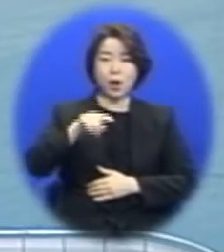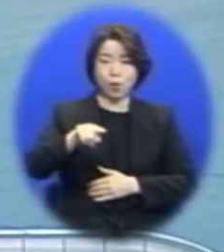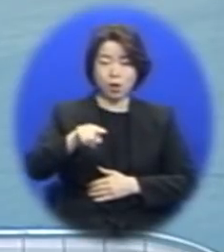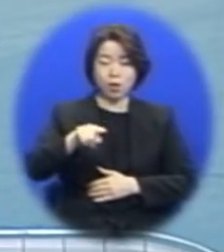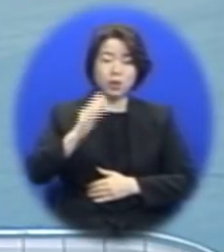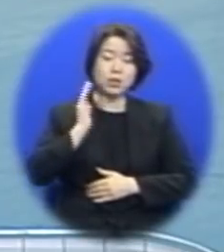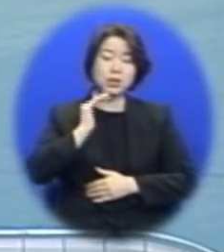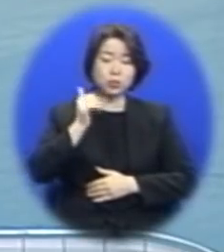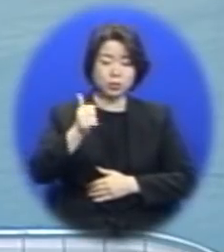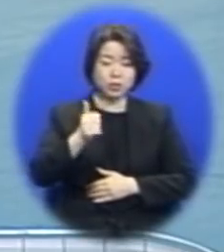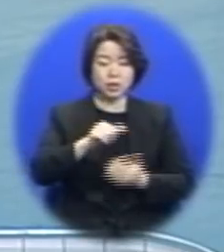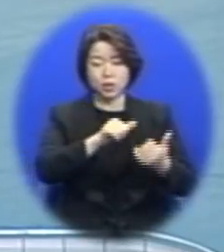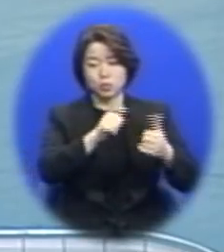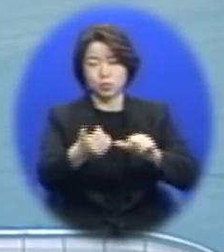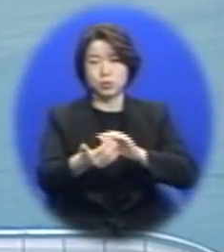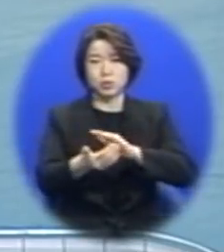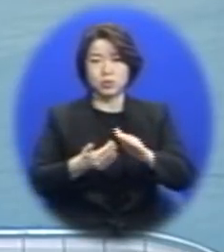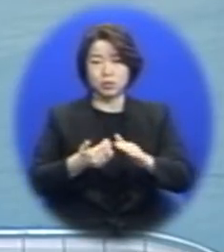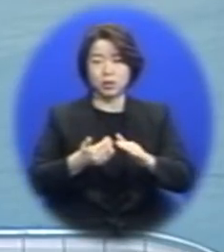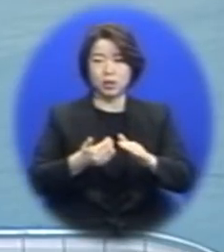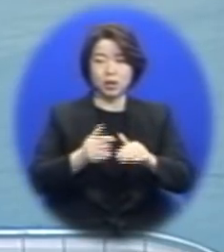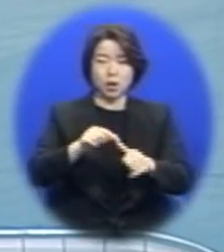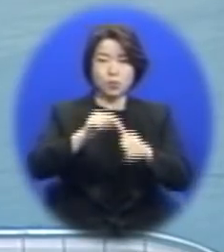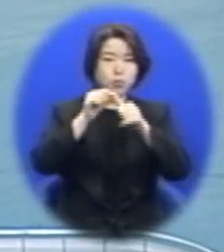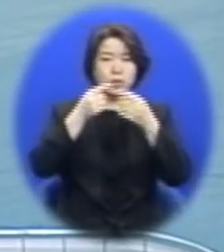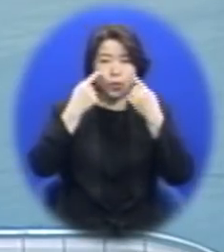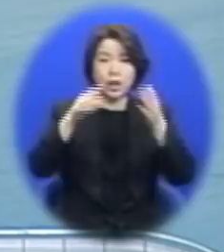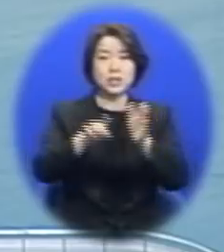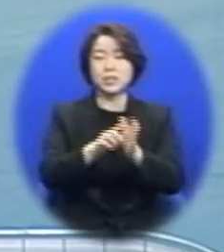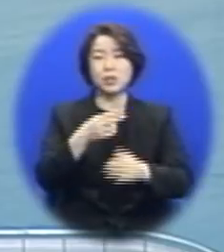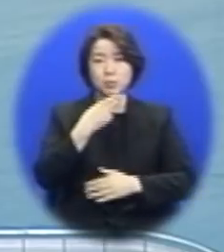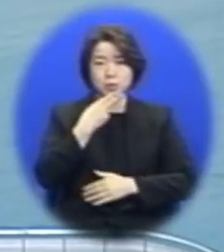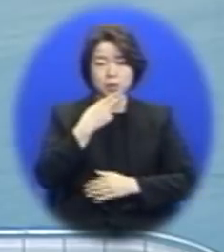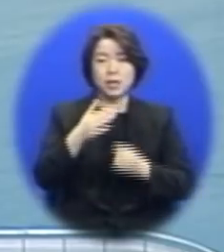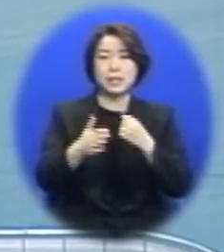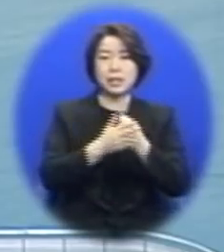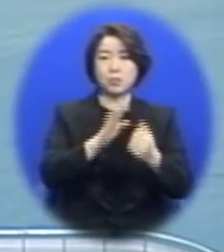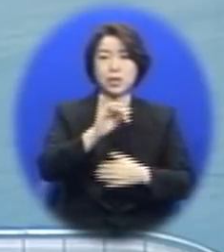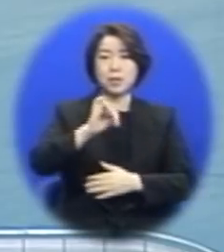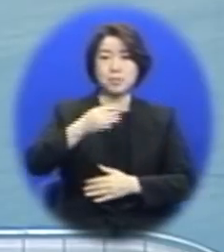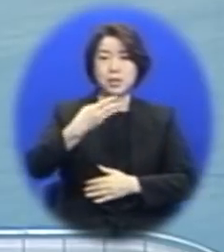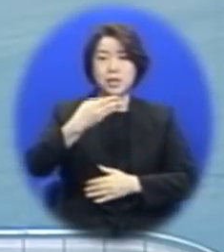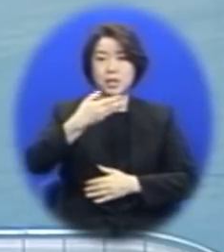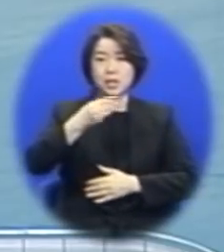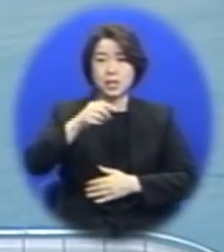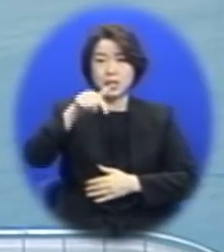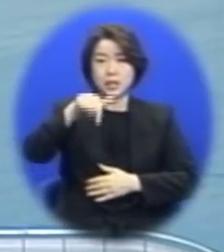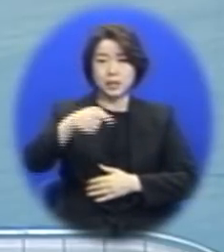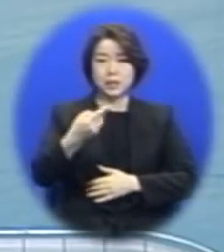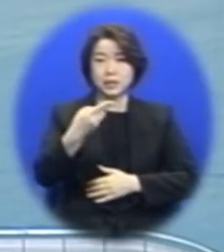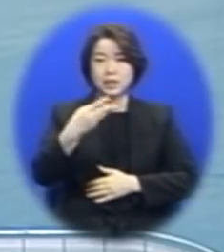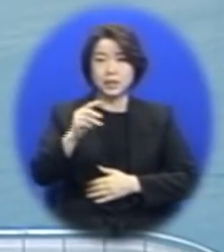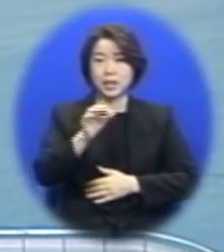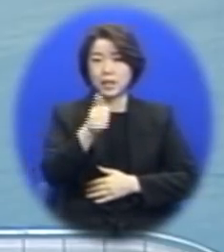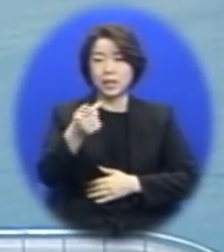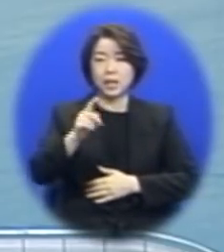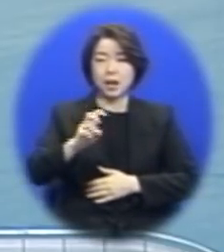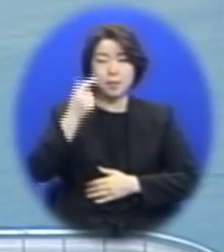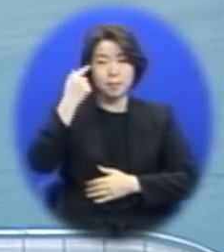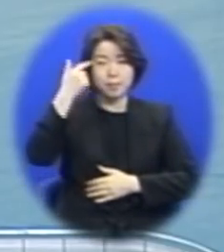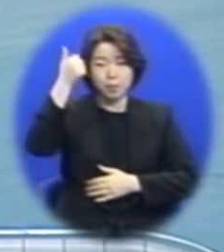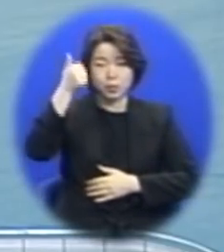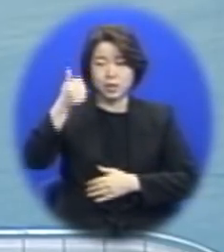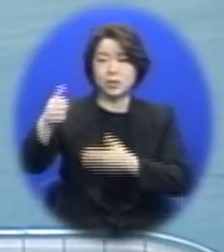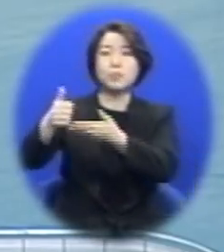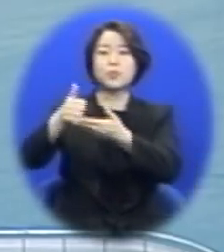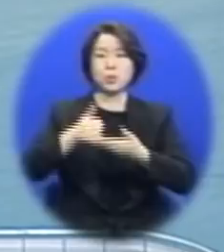확신이 없었습니다. 빌리 그레엄 목사님을 청했어요. 그리고는 그 빌리 그레엄 목사님에게 물었습니다.